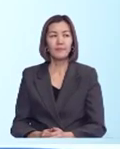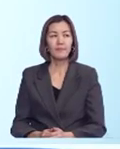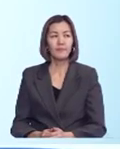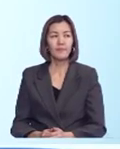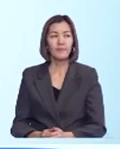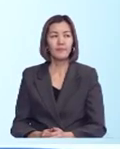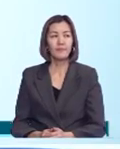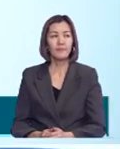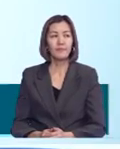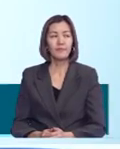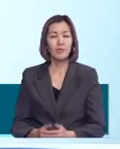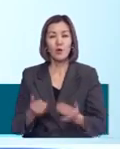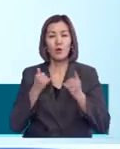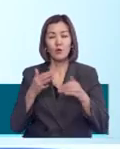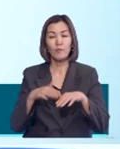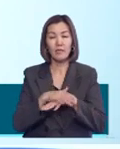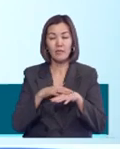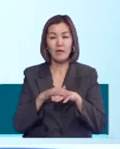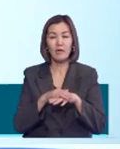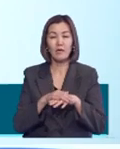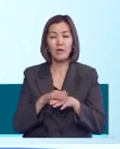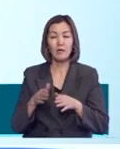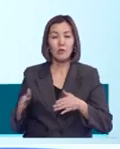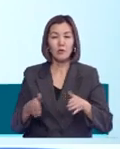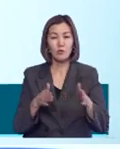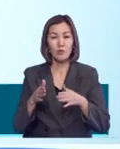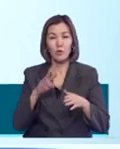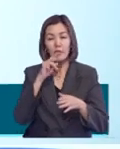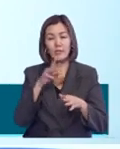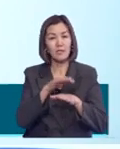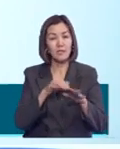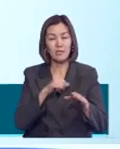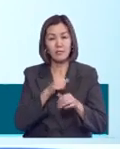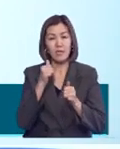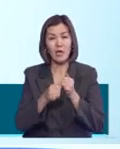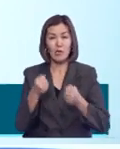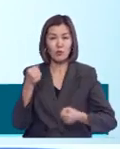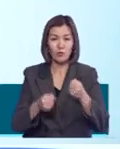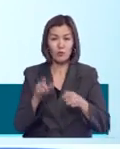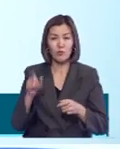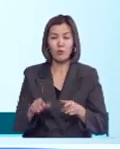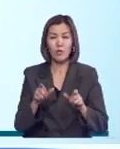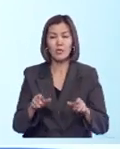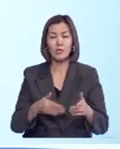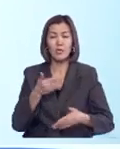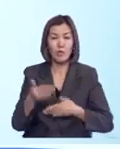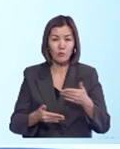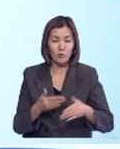Құрметті азаматтар, жол қателіктерді кешірмейді. Әрбір жүргізуші, жолаушы, жаяу